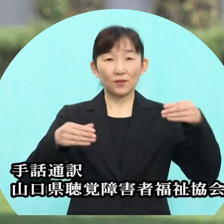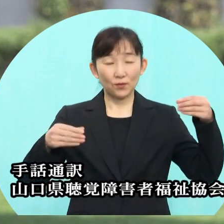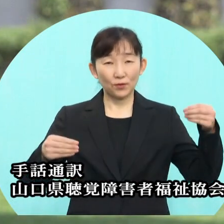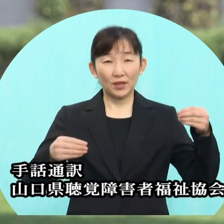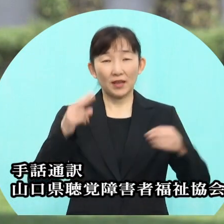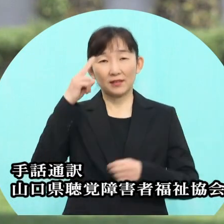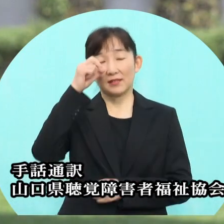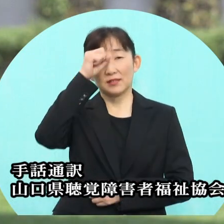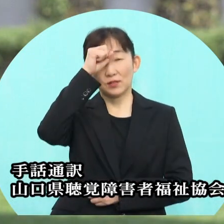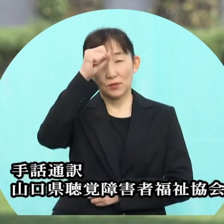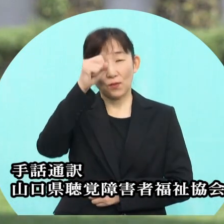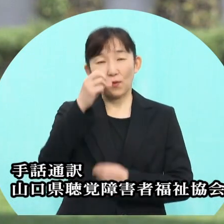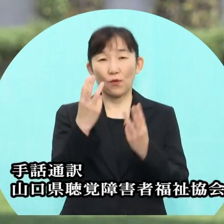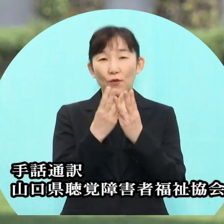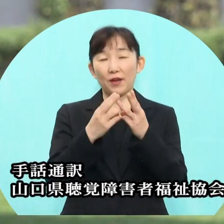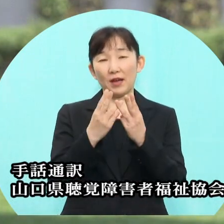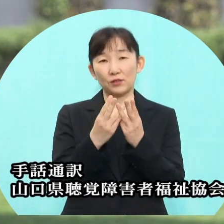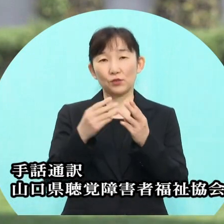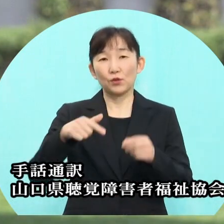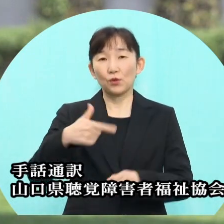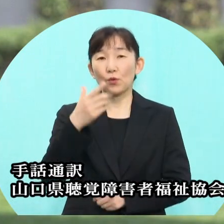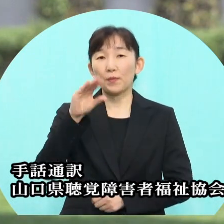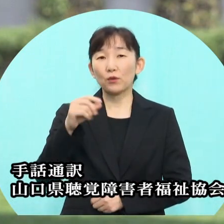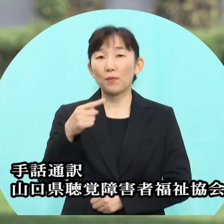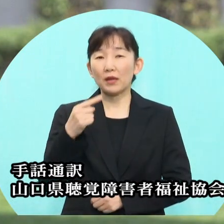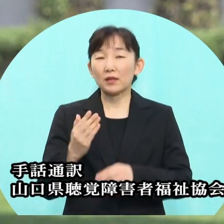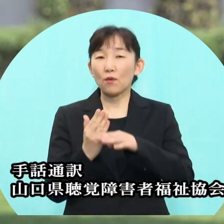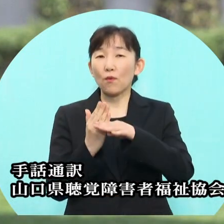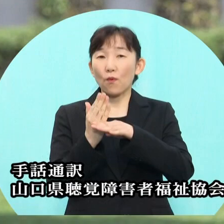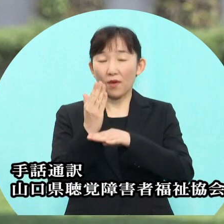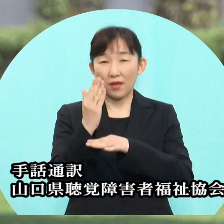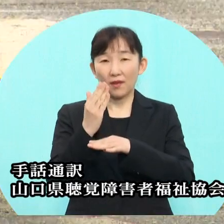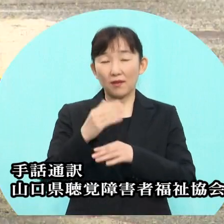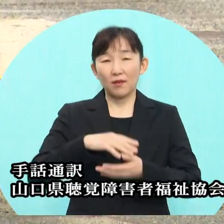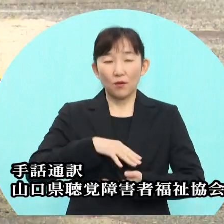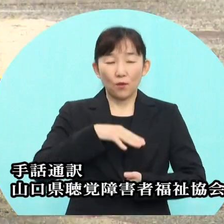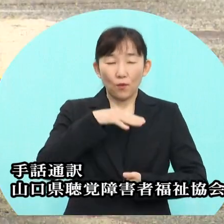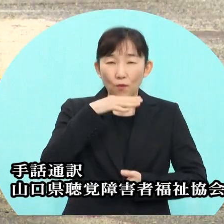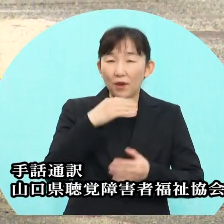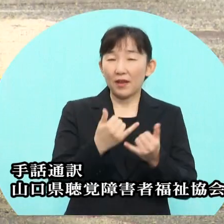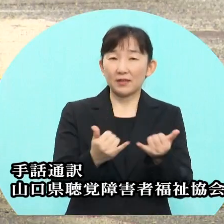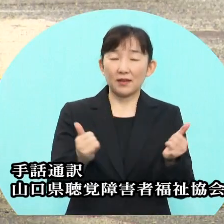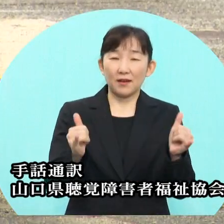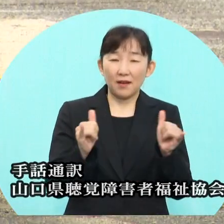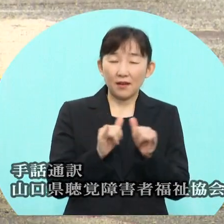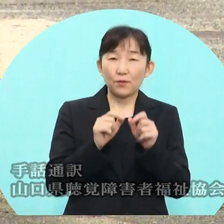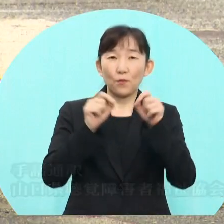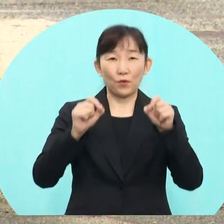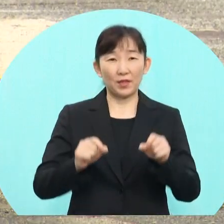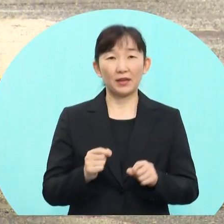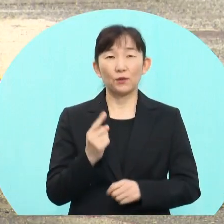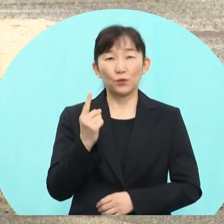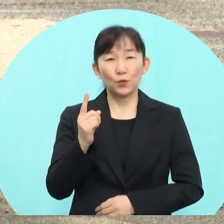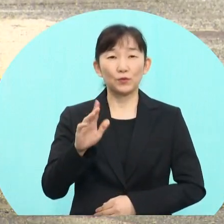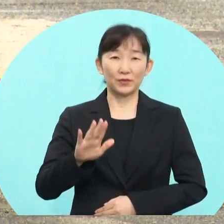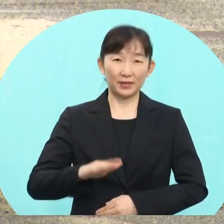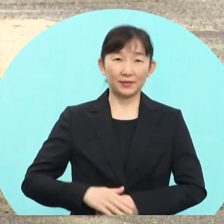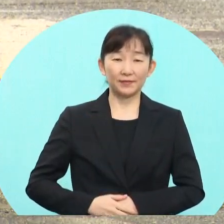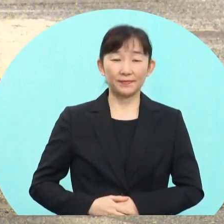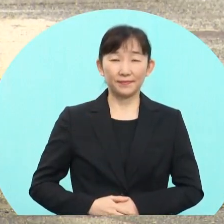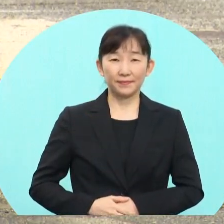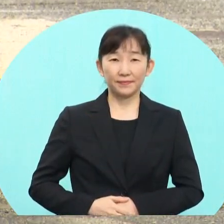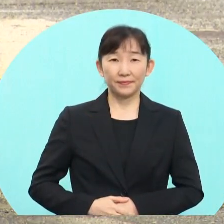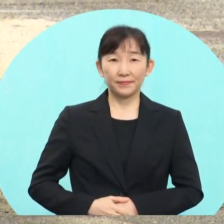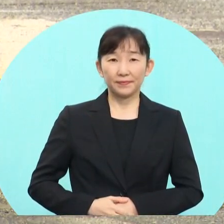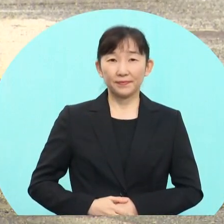現在全国で認知症の人の数は600万人を超え、高齢化社会が抱える大きな問題の一つにな